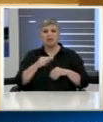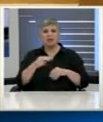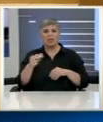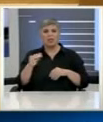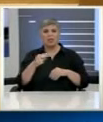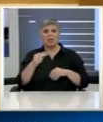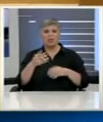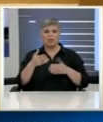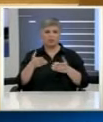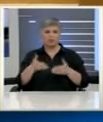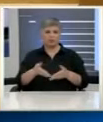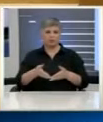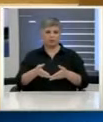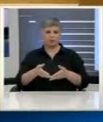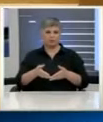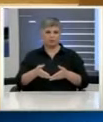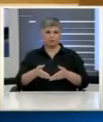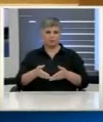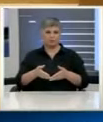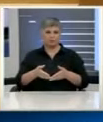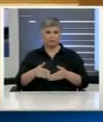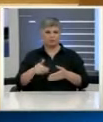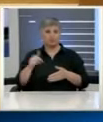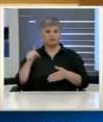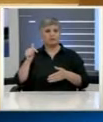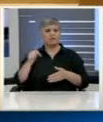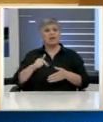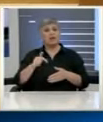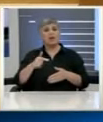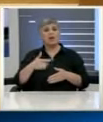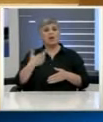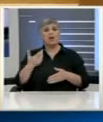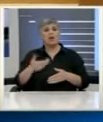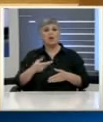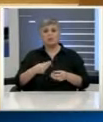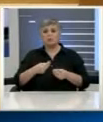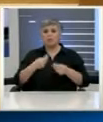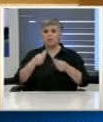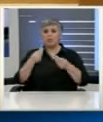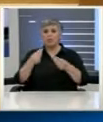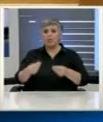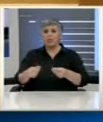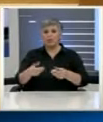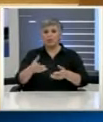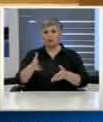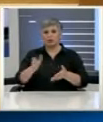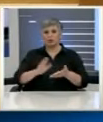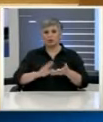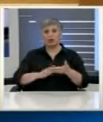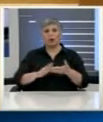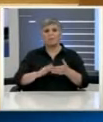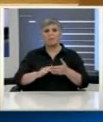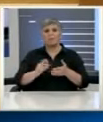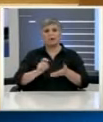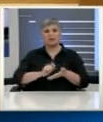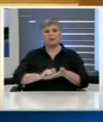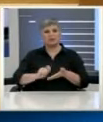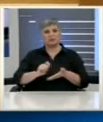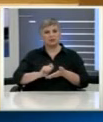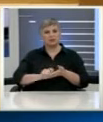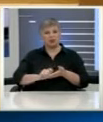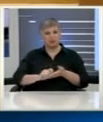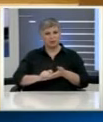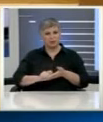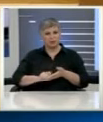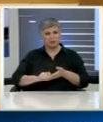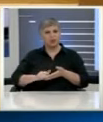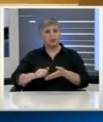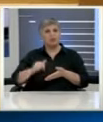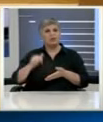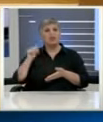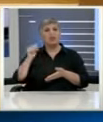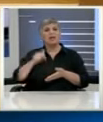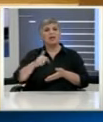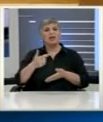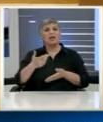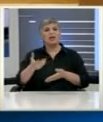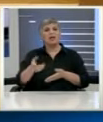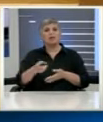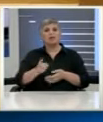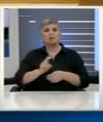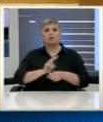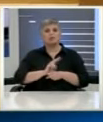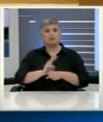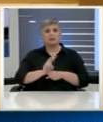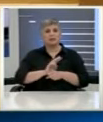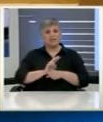στα πρακτικά κοινή υπουργική απόφαση υπογεγραμμένη από τον κύριο σταϊκούρα τον κύριο βορίδη και τον κύριο